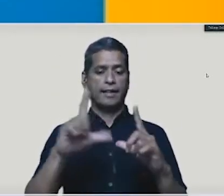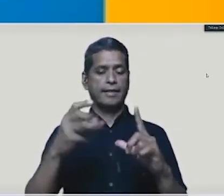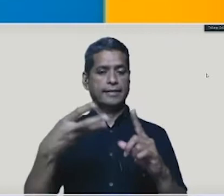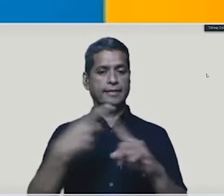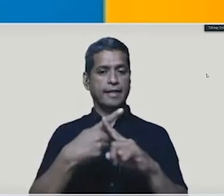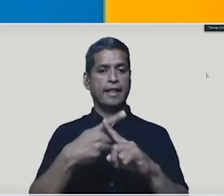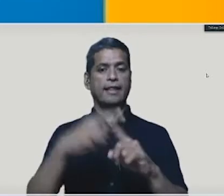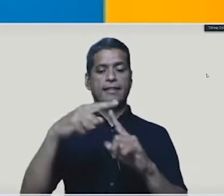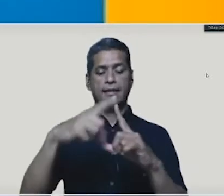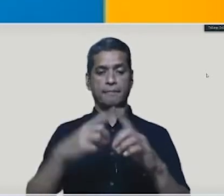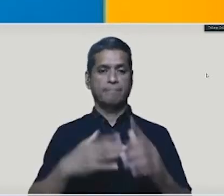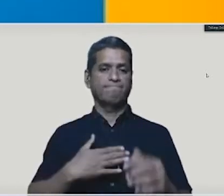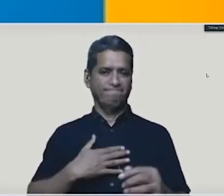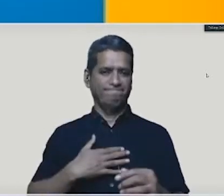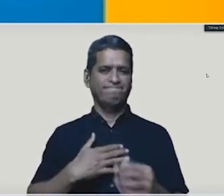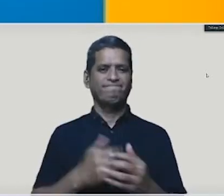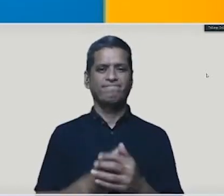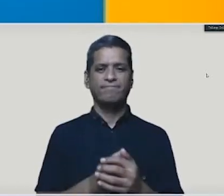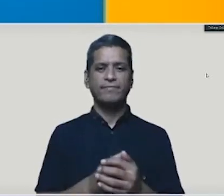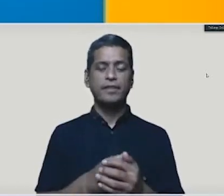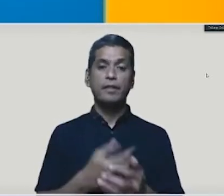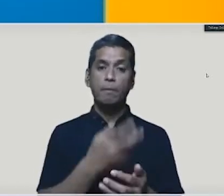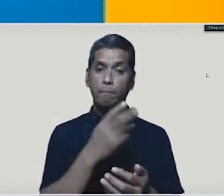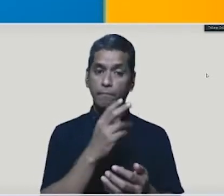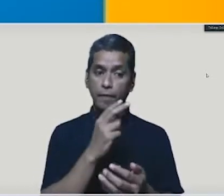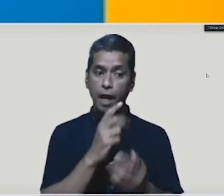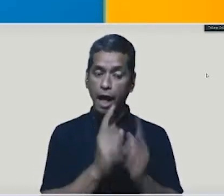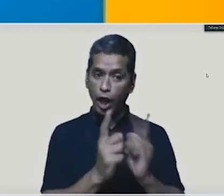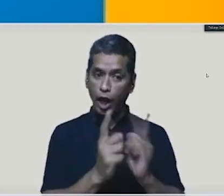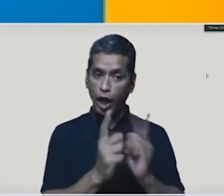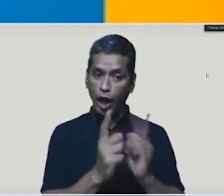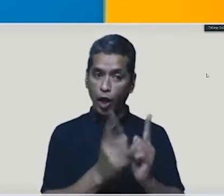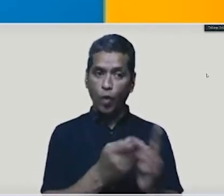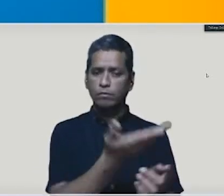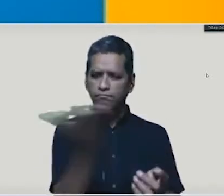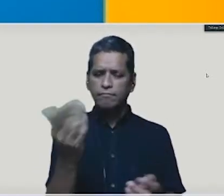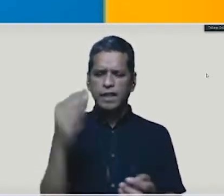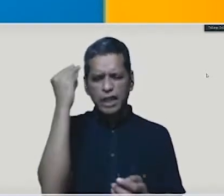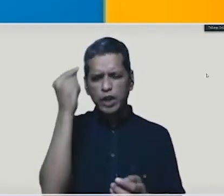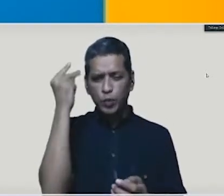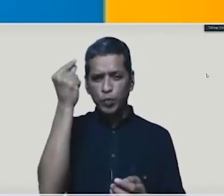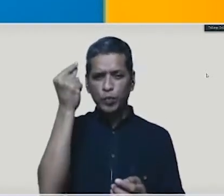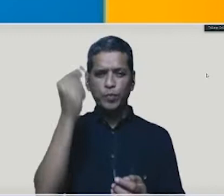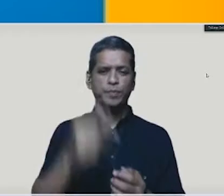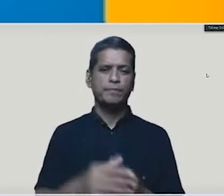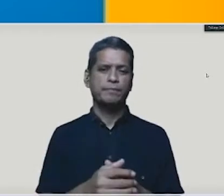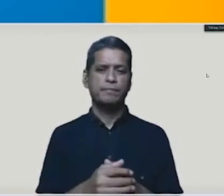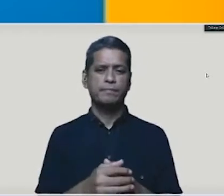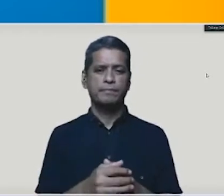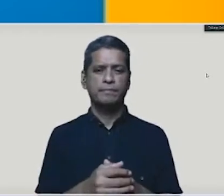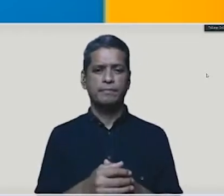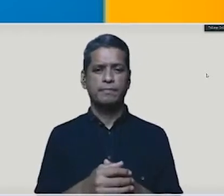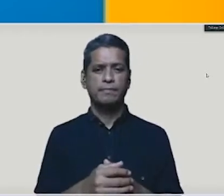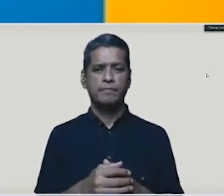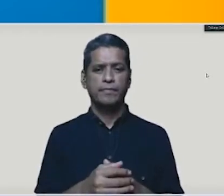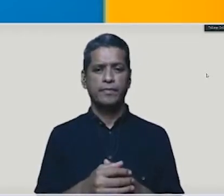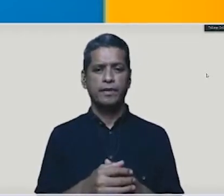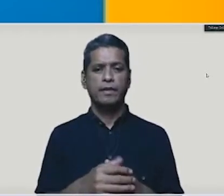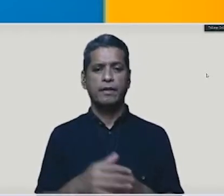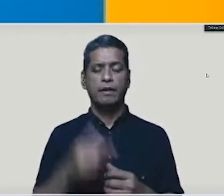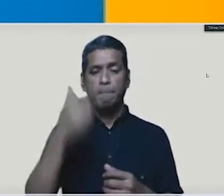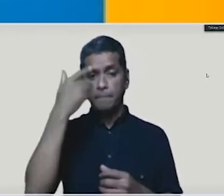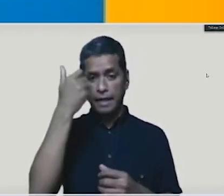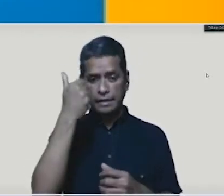lalu yang kedua bilamana saudara rindu ada dari Pelajaran yang dipelajari nanti